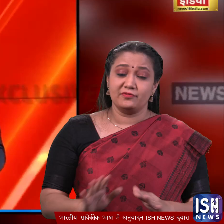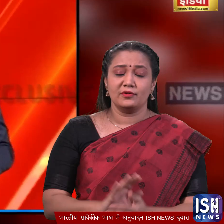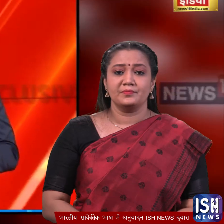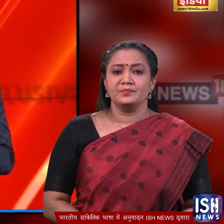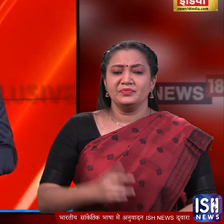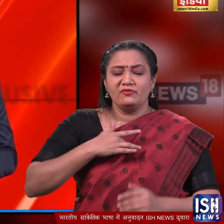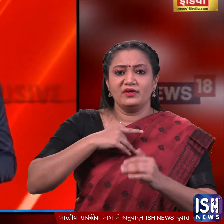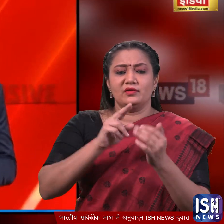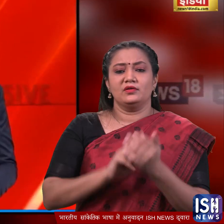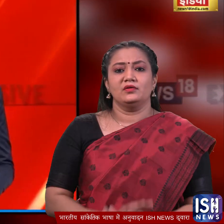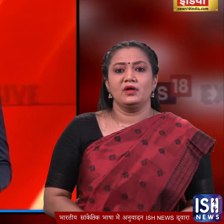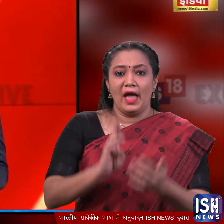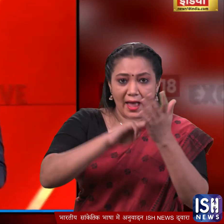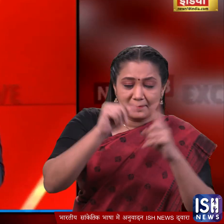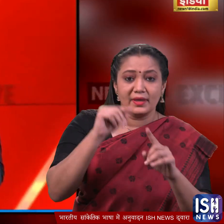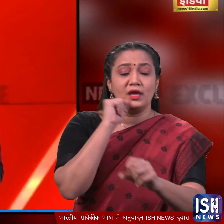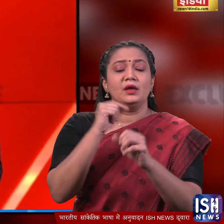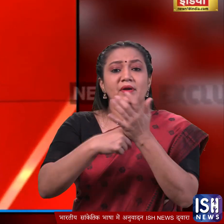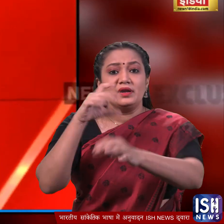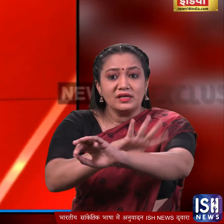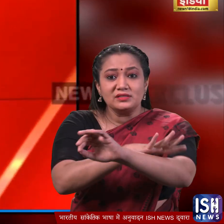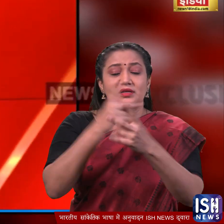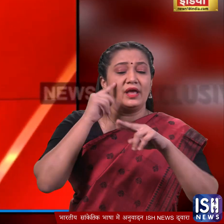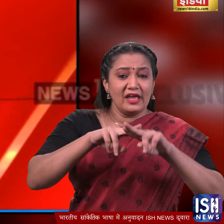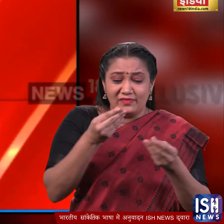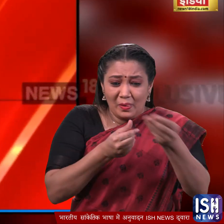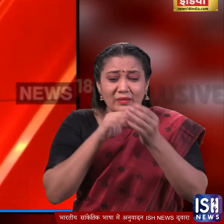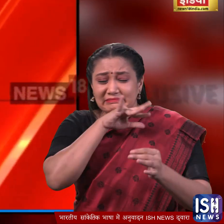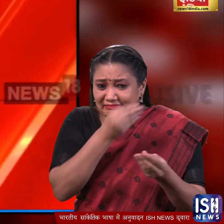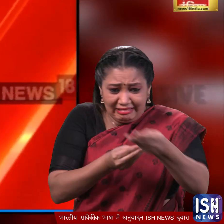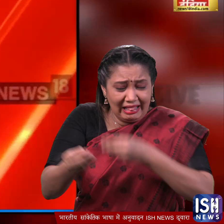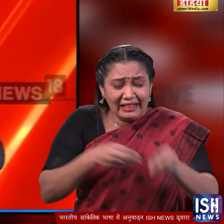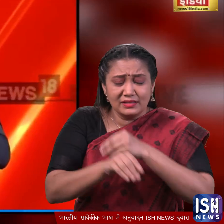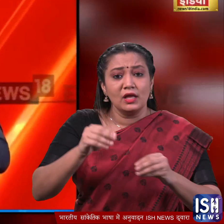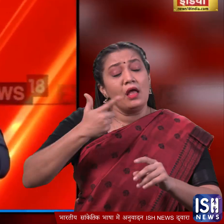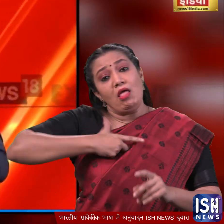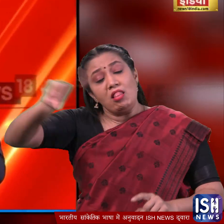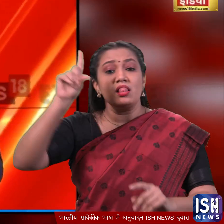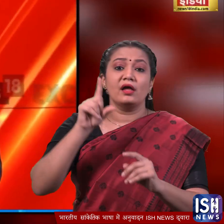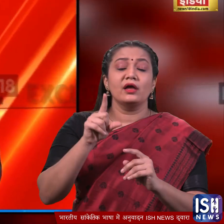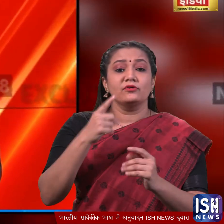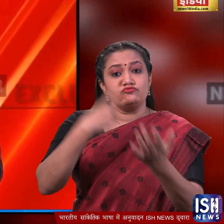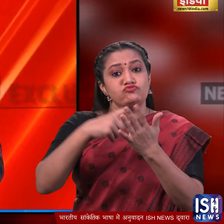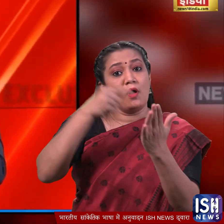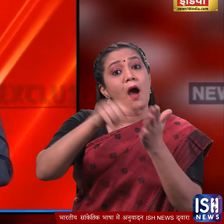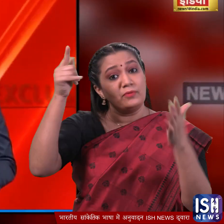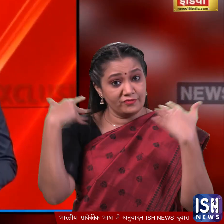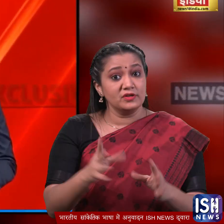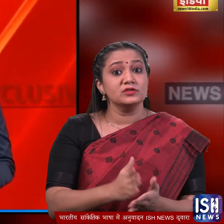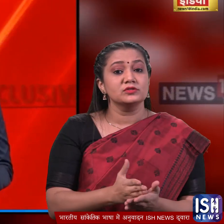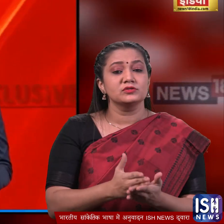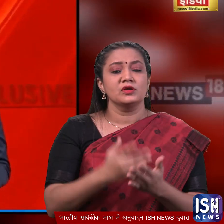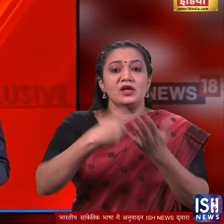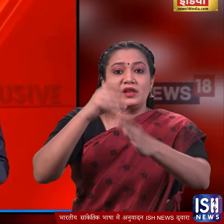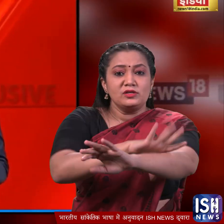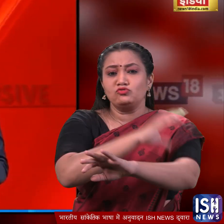है, जिसे कम मानते हुए MP और राजस्थान की सरकारों ने खाने पीने के सामान में मिलावट करने पर उम्र कैद की सजा देने का कानून पास किया।